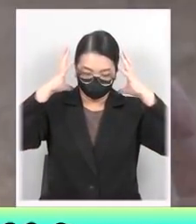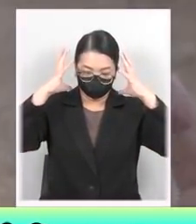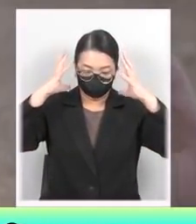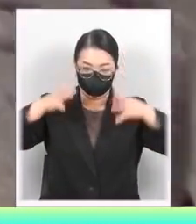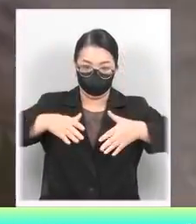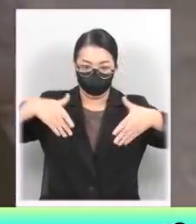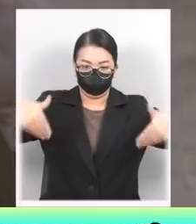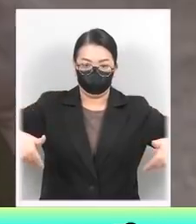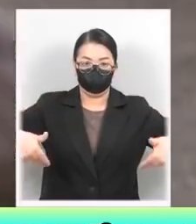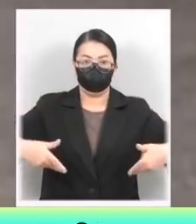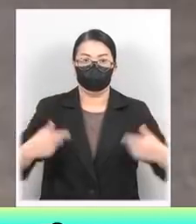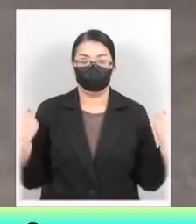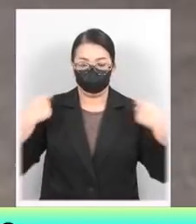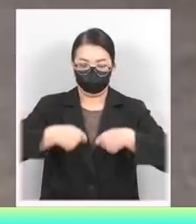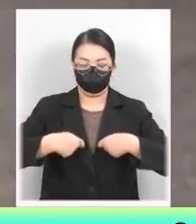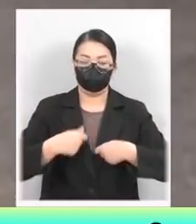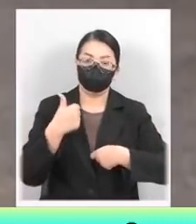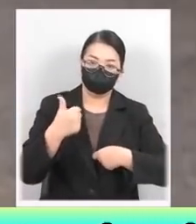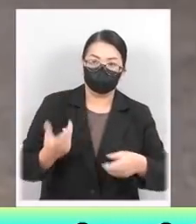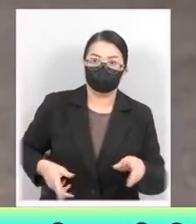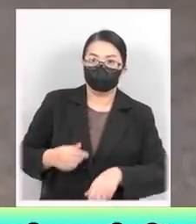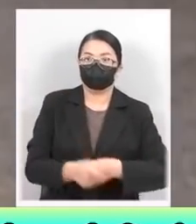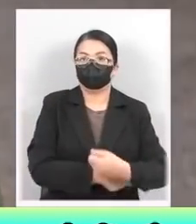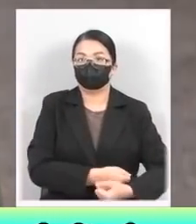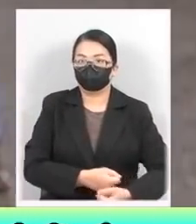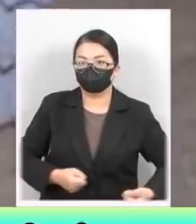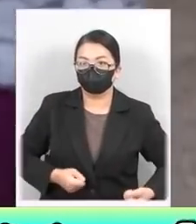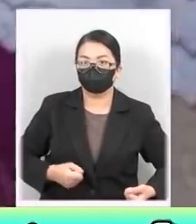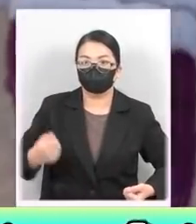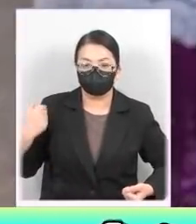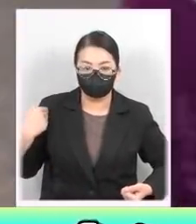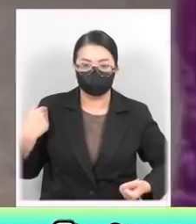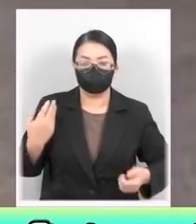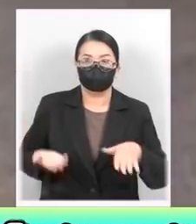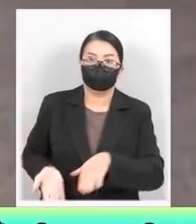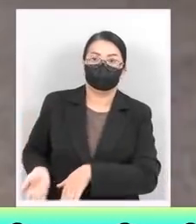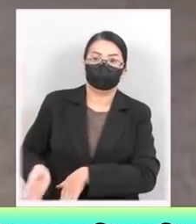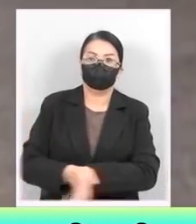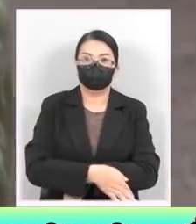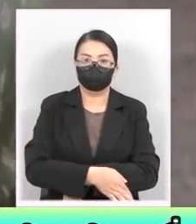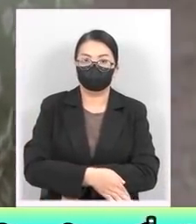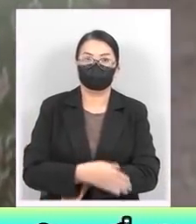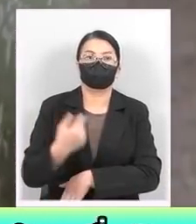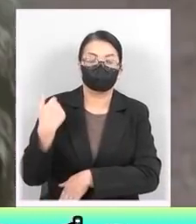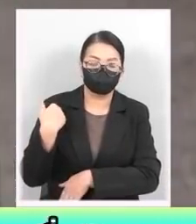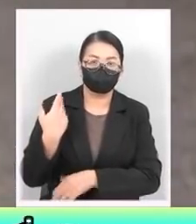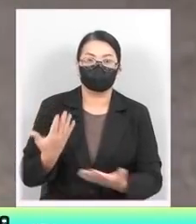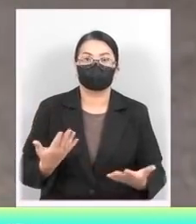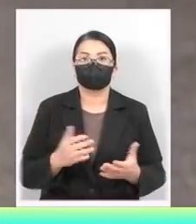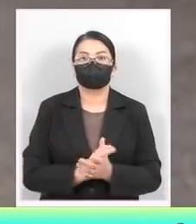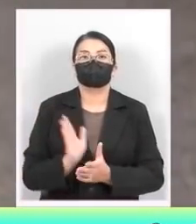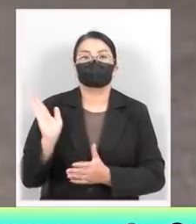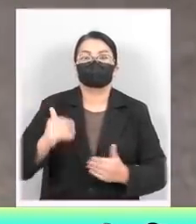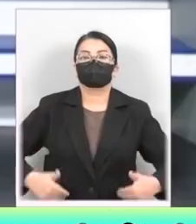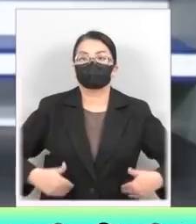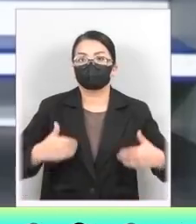าหุ่นแต่ละตัวสวมเสื้อก็ดีผ้าขาวม้าคาดเอวก็ดีใช่ไหมครับหรือแม้แต่นุ่งสลงนุ่งผ้าถุงอะไรพวกนี้นะครับอันนี้มันเป็นวิถีชาวบ้าน